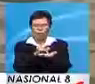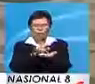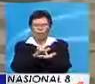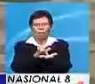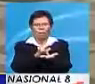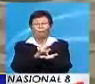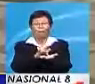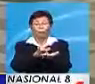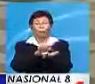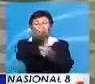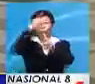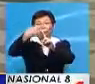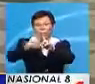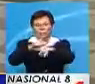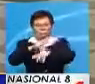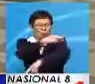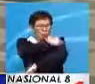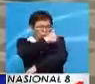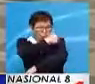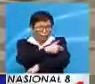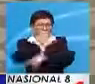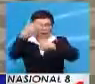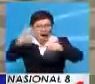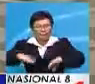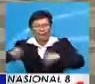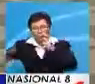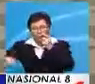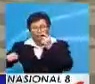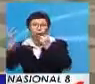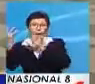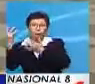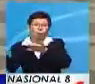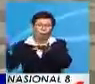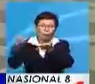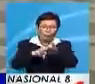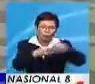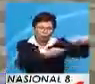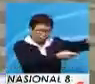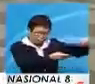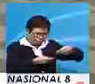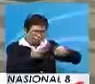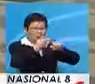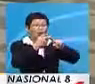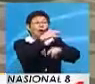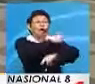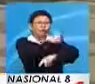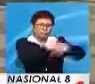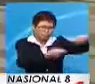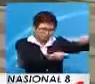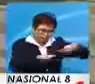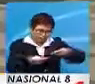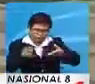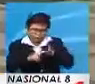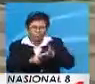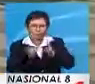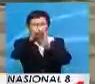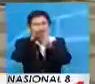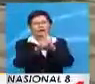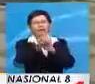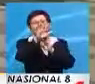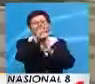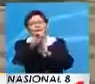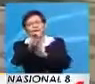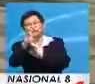perubatan selama sebulan di sebuah Hospital sebelum pihak mahkamah menunggu laporan perubatan daripada Hospital berkenaan di bawah seksyen